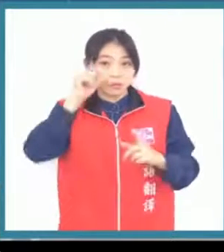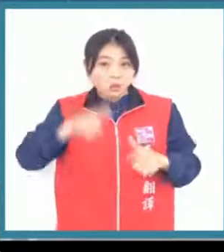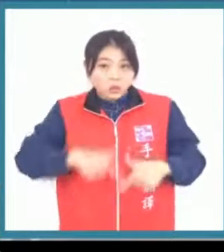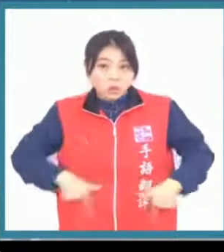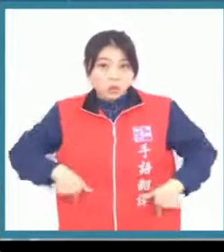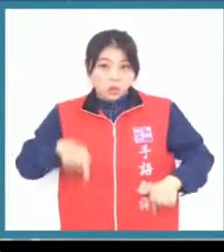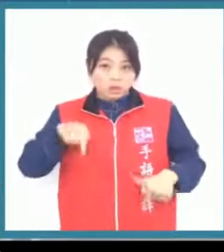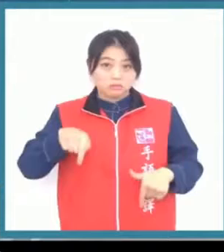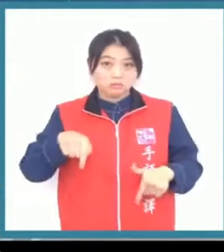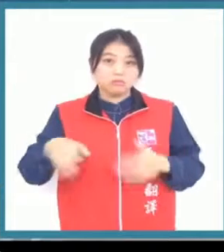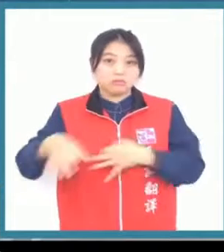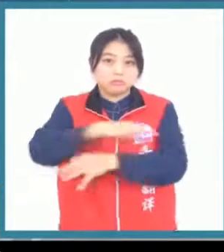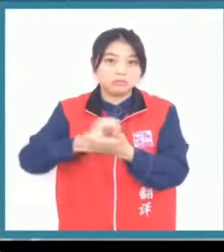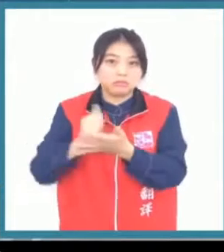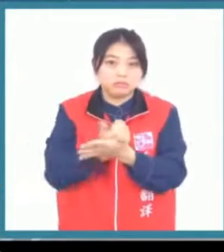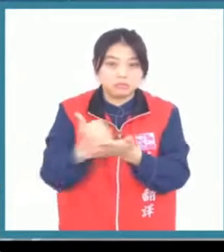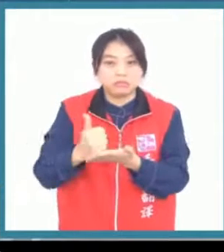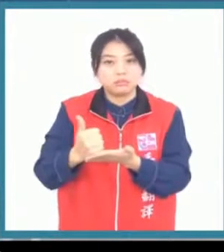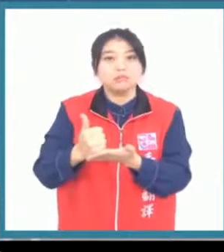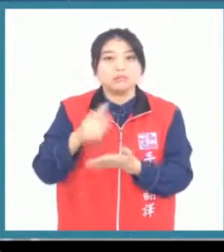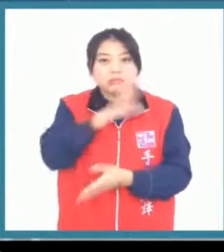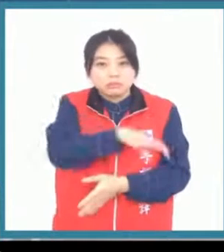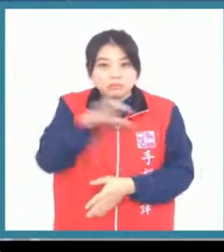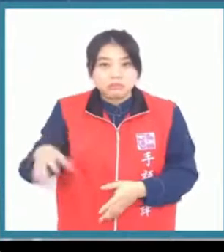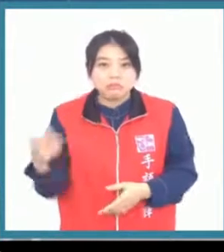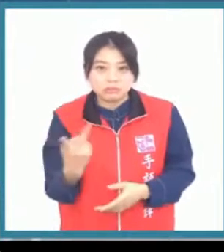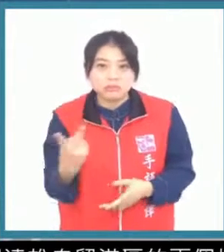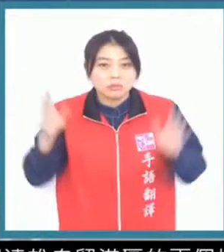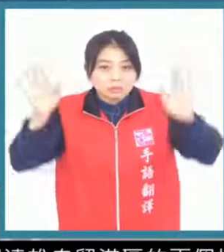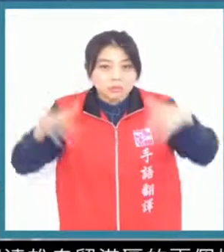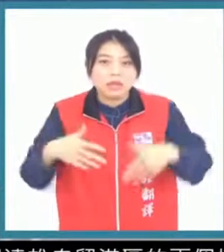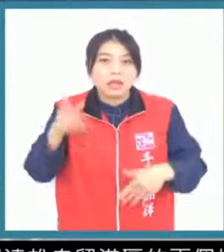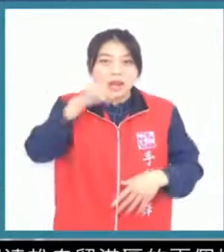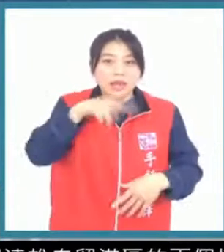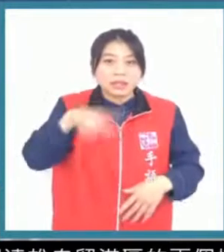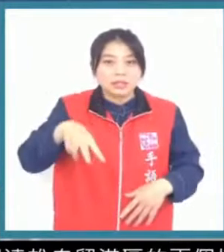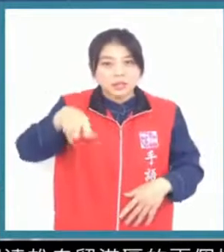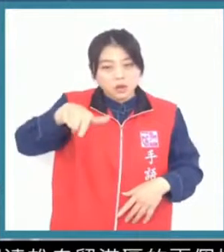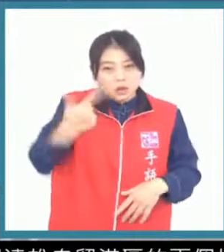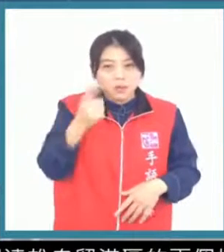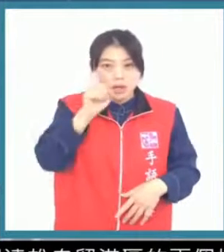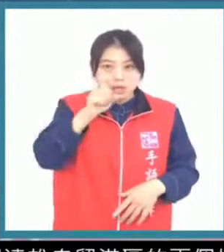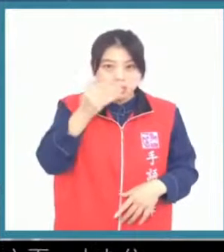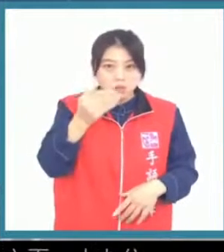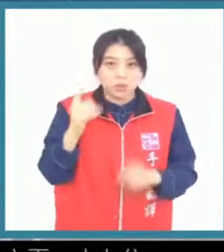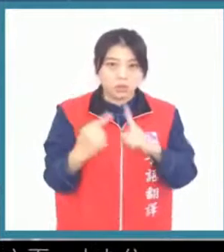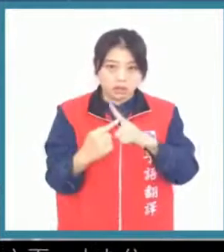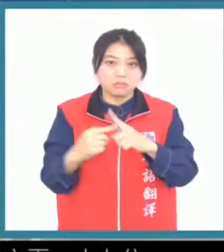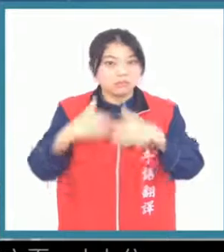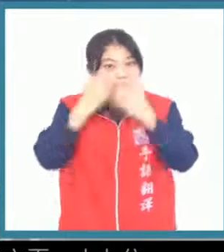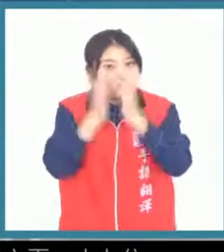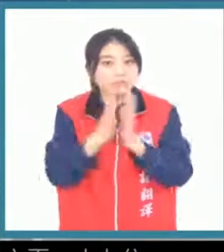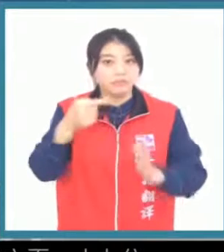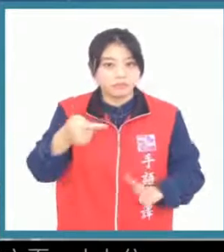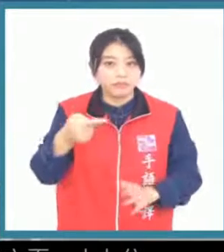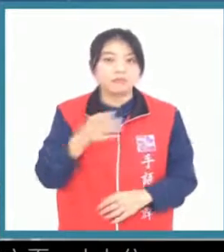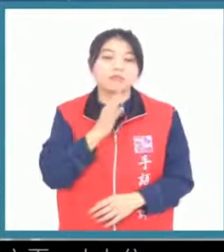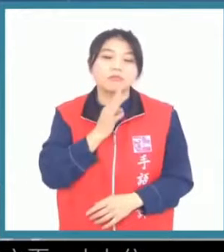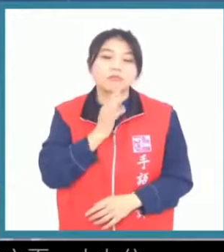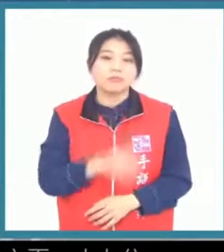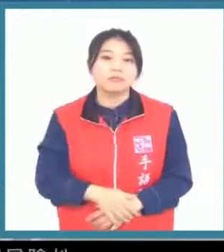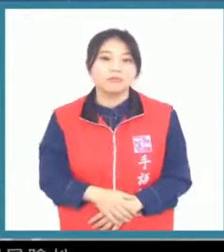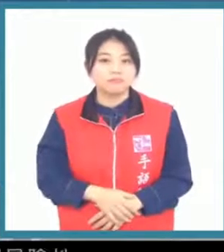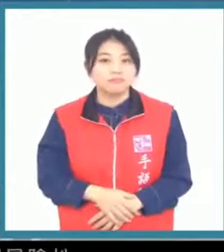港区的2个采检站，那昨天采检了2619位，那都是阴性哦。我